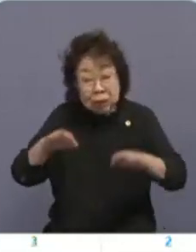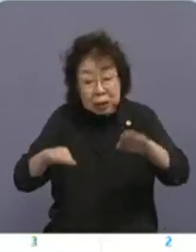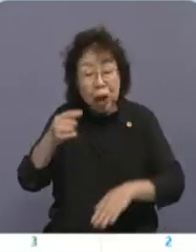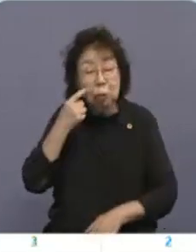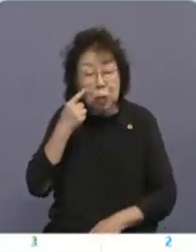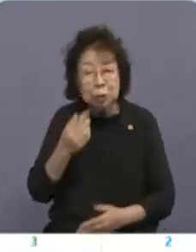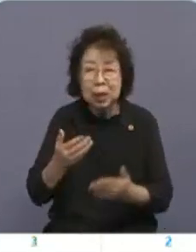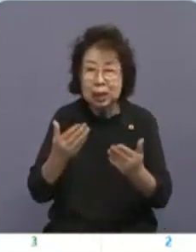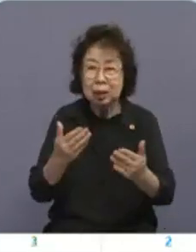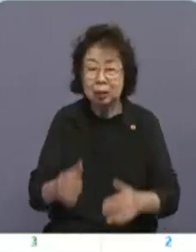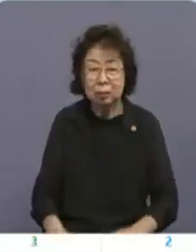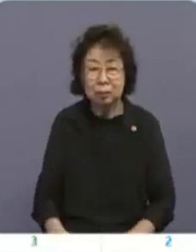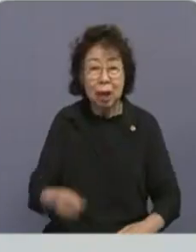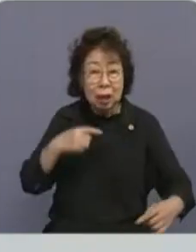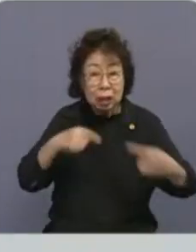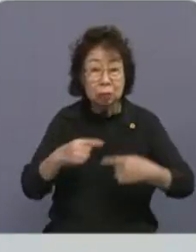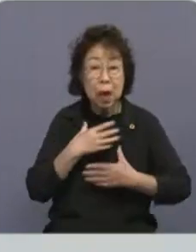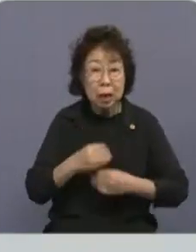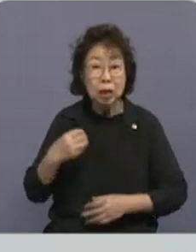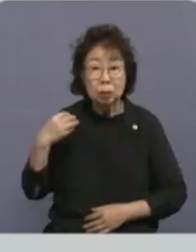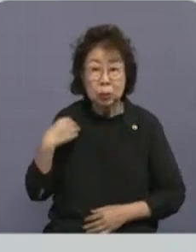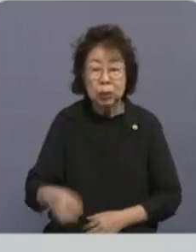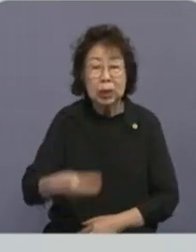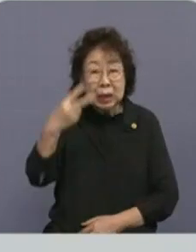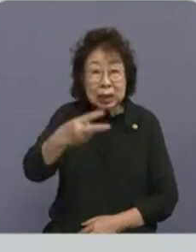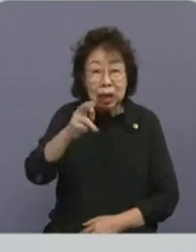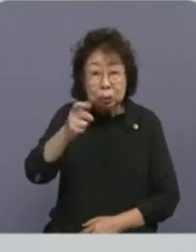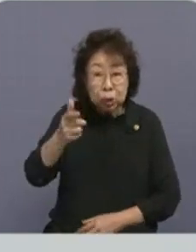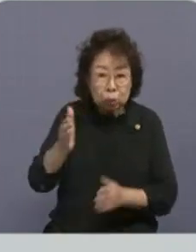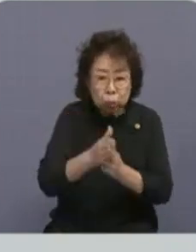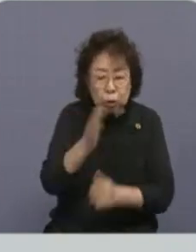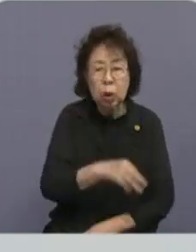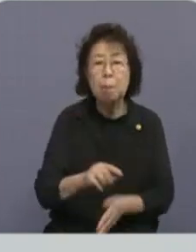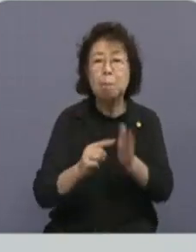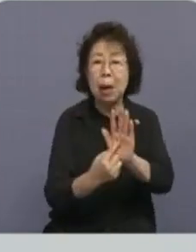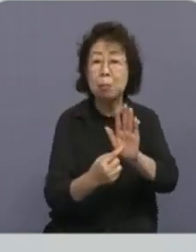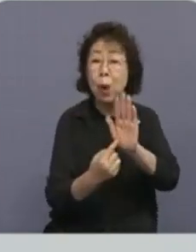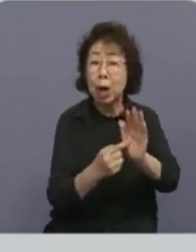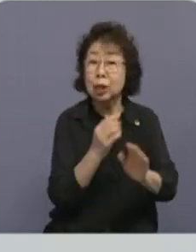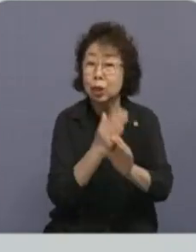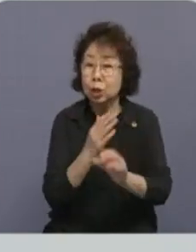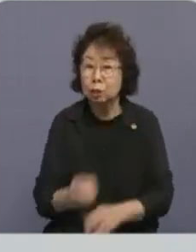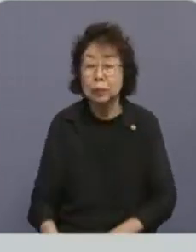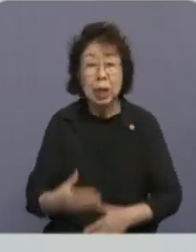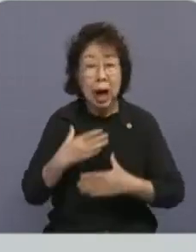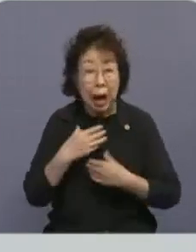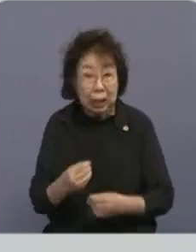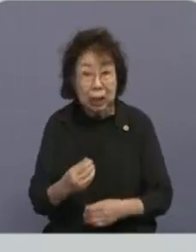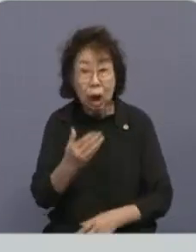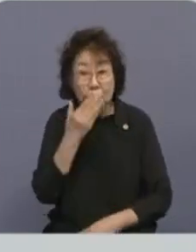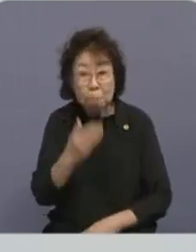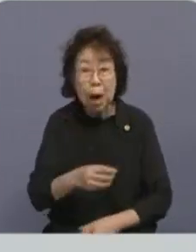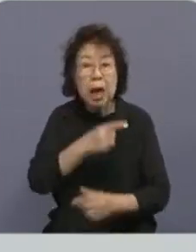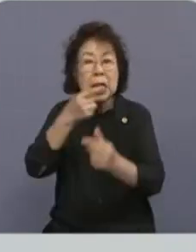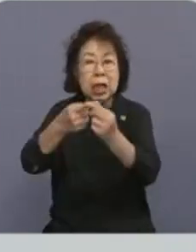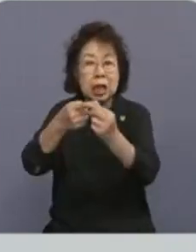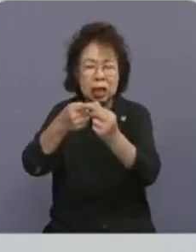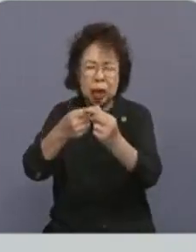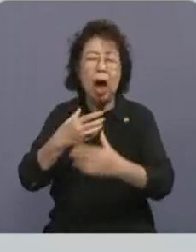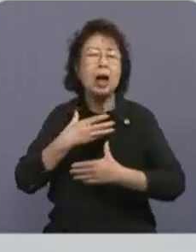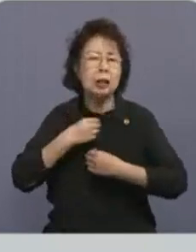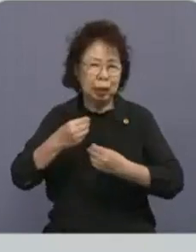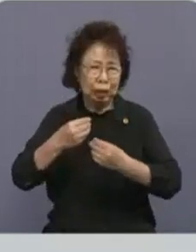살펴봤습니다. 행정안전부가 2016년부터 해마다 공표하고 있는데 안전할수록 1등급에